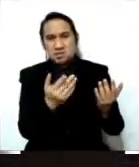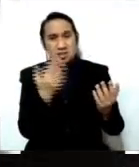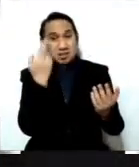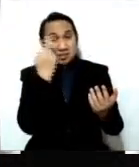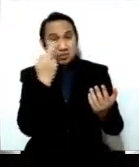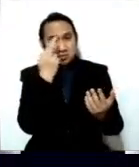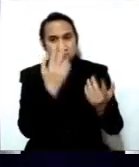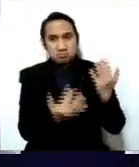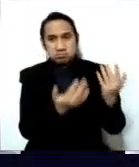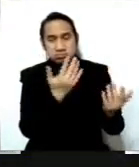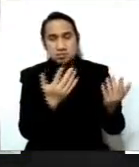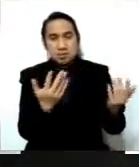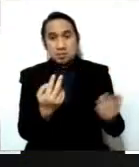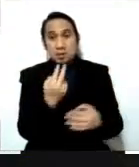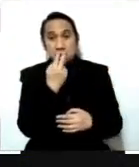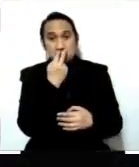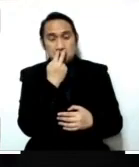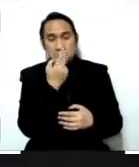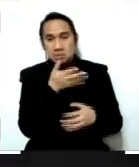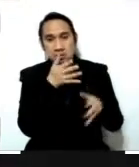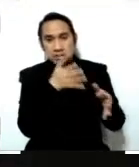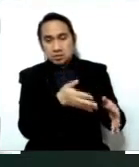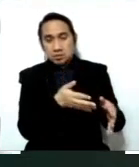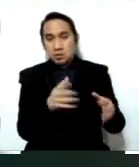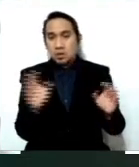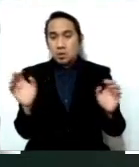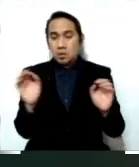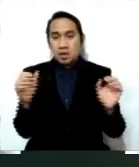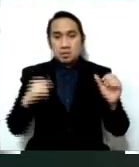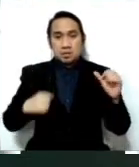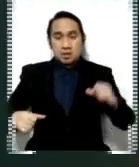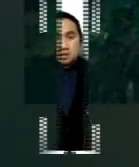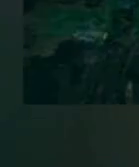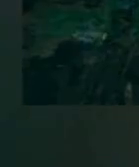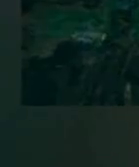ng sunog. Wala namang nasugatan sa sunog na tumagal na halos isang oras.